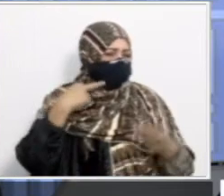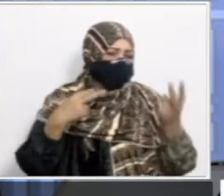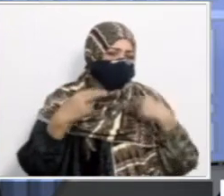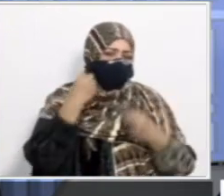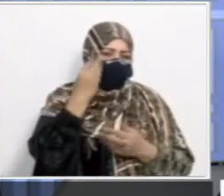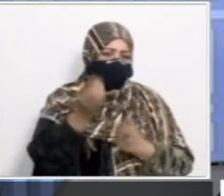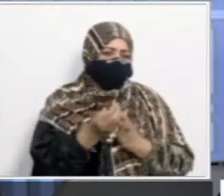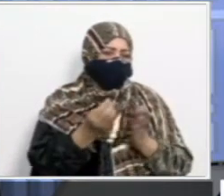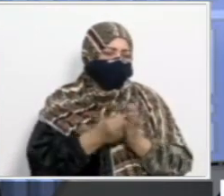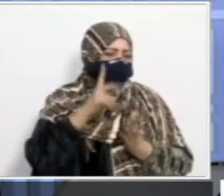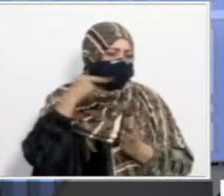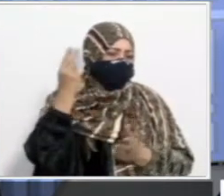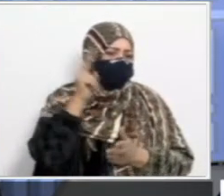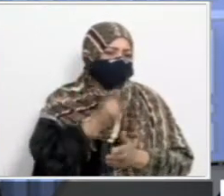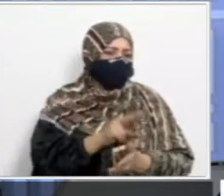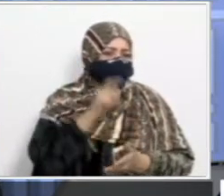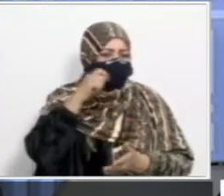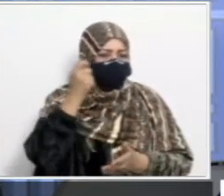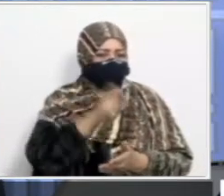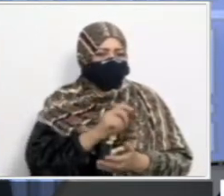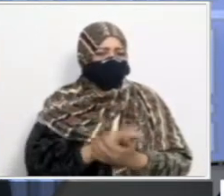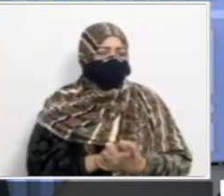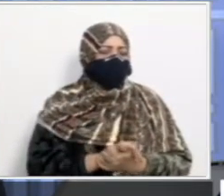الأخ علي من السؤال الثاني للأخت نجمة ما